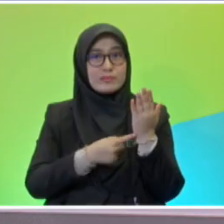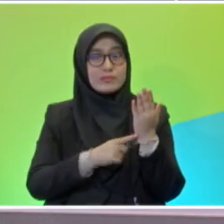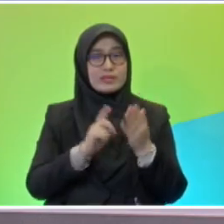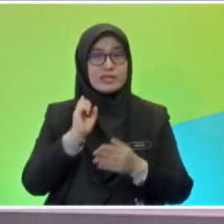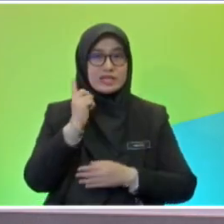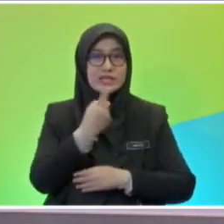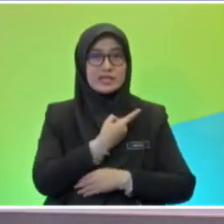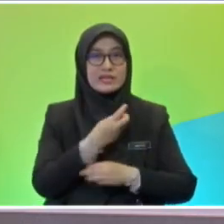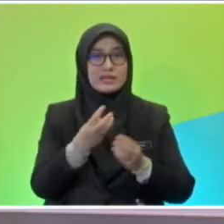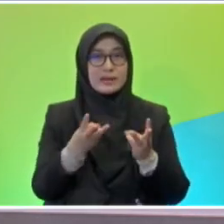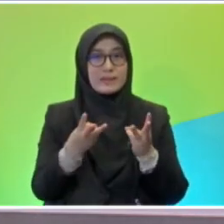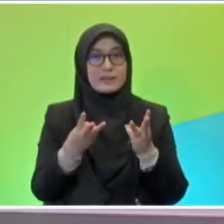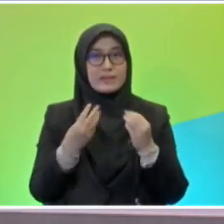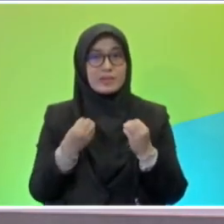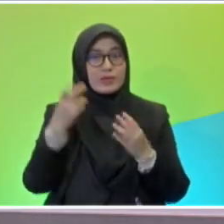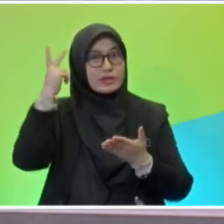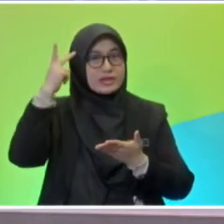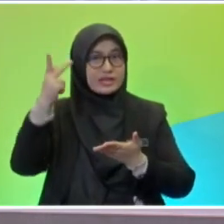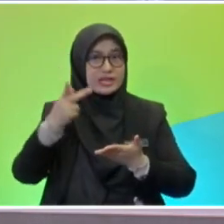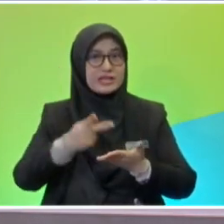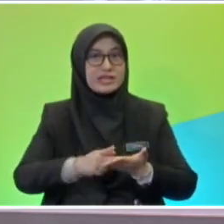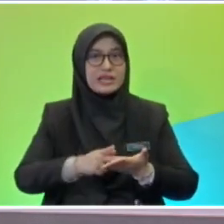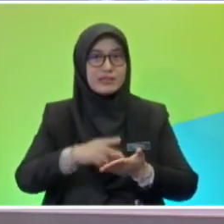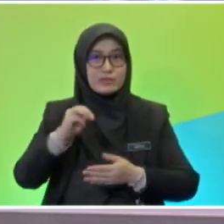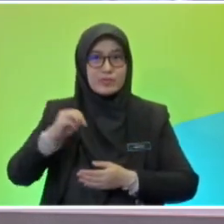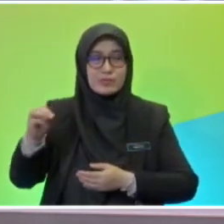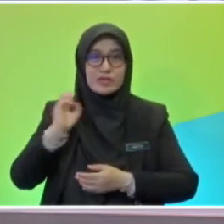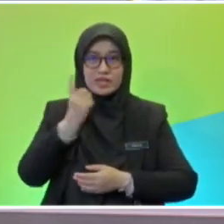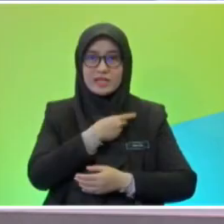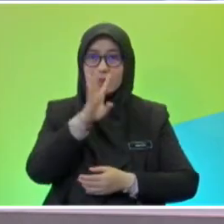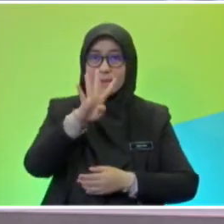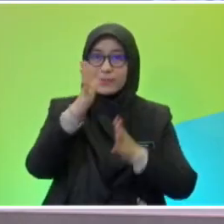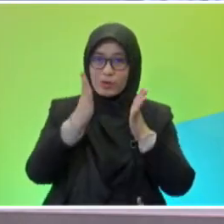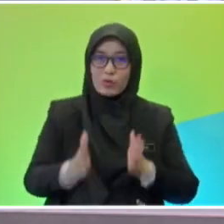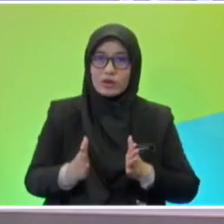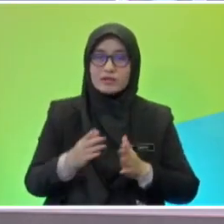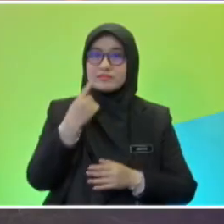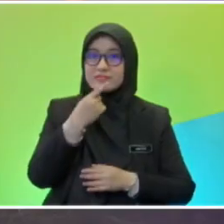4 orang anak murid Betulkah betul dan siapakah mereka itu